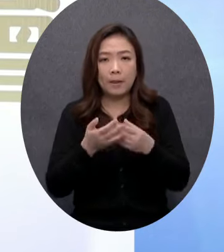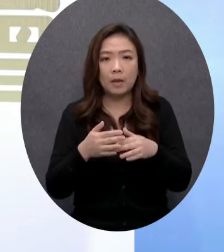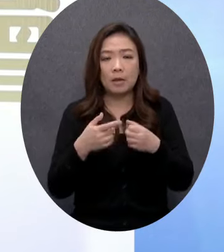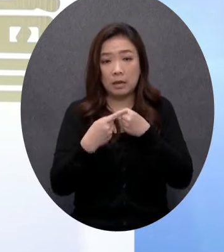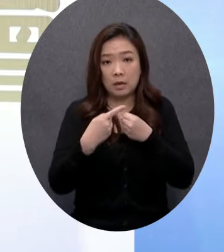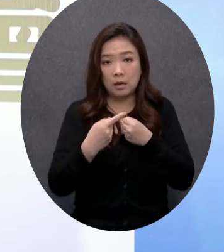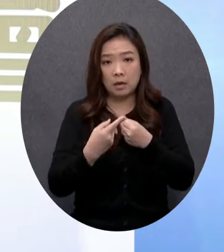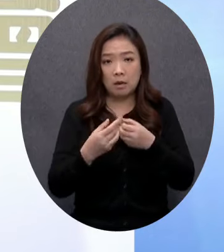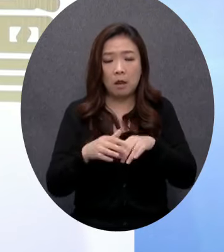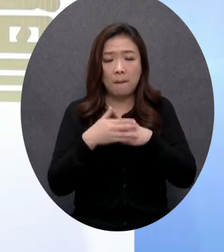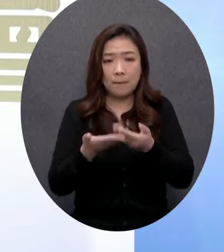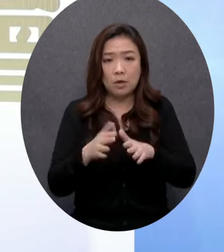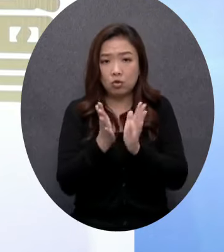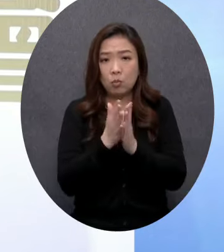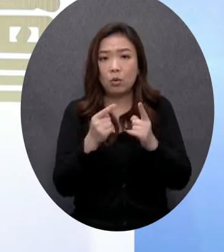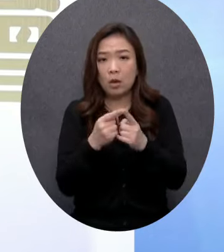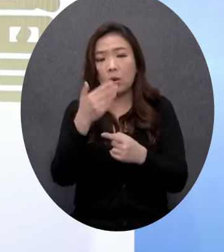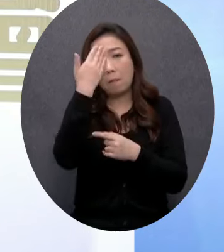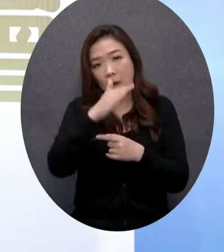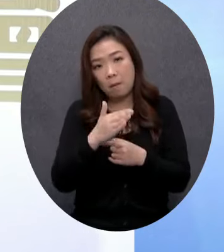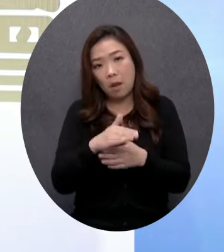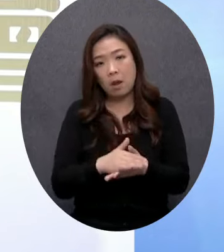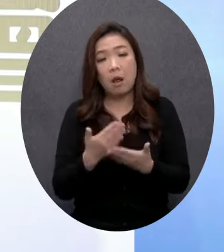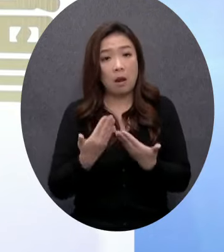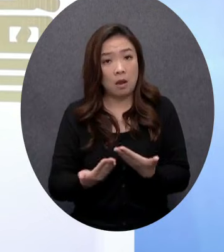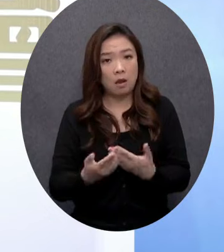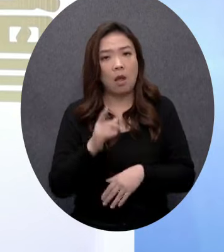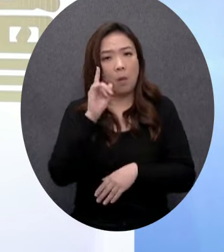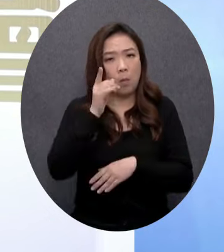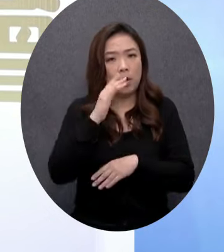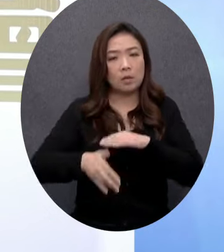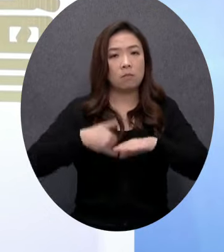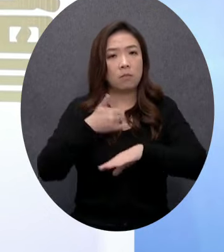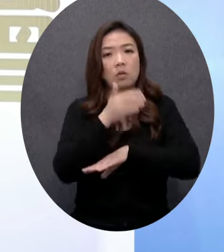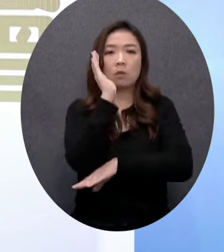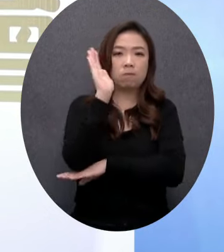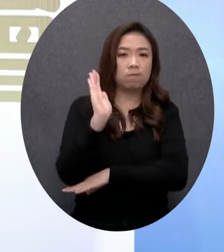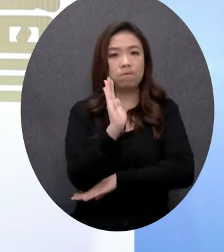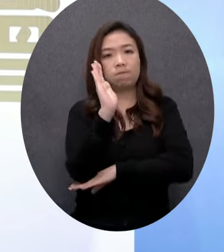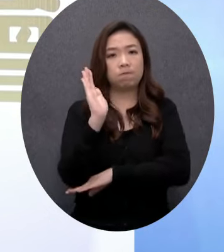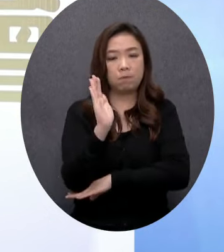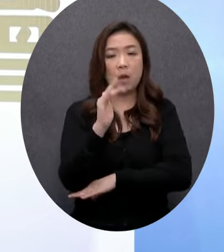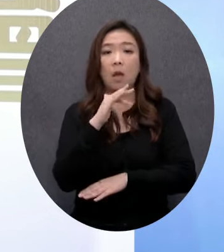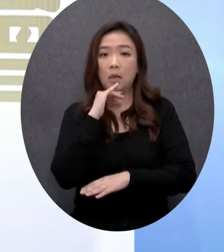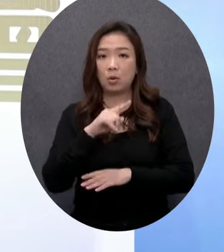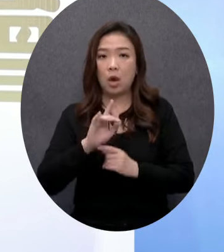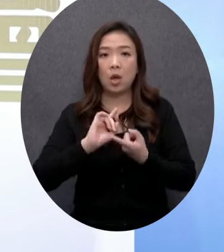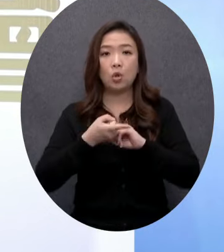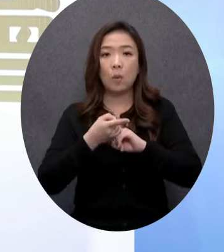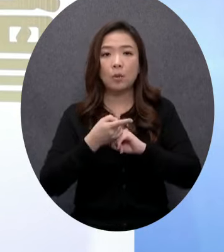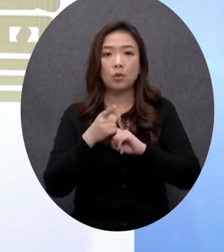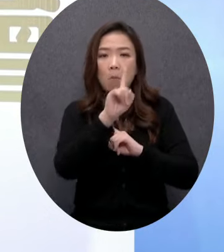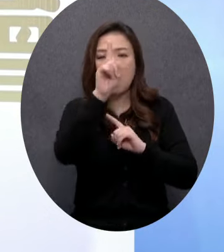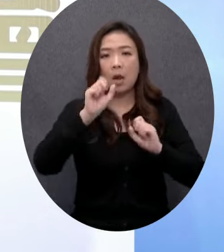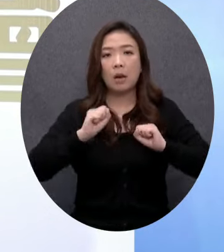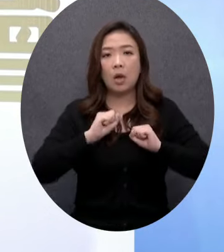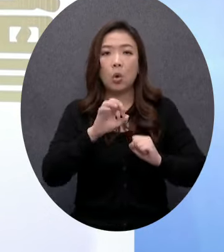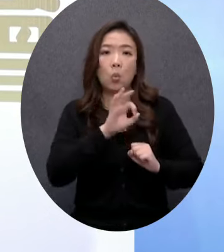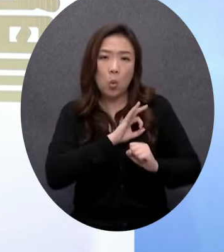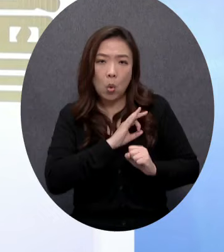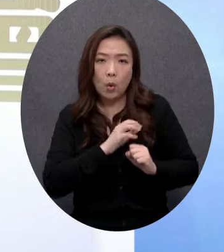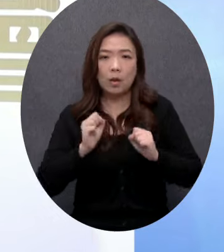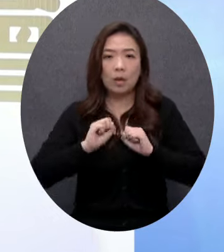白，這些每一次我們出來講話，其實當你代表了某一個體育總會或者體育界的